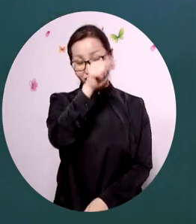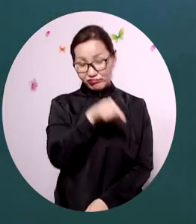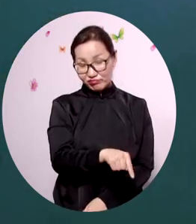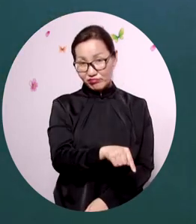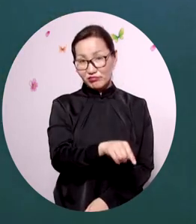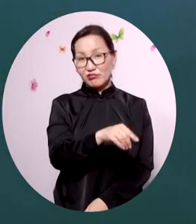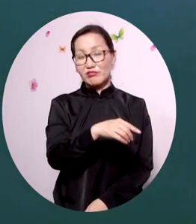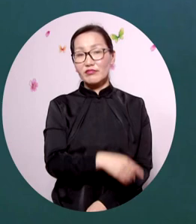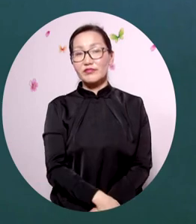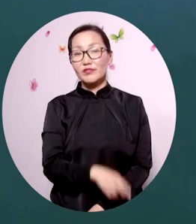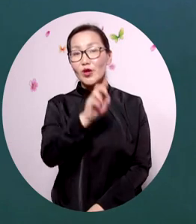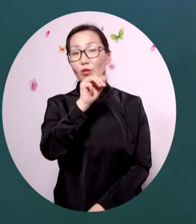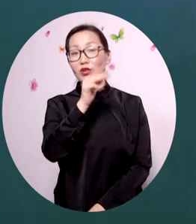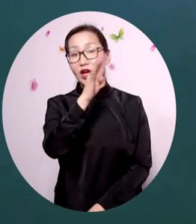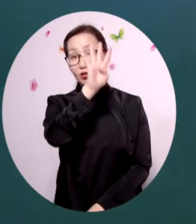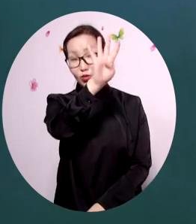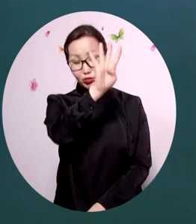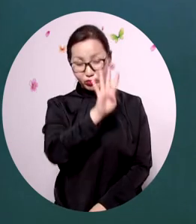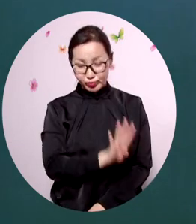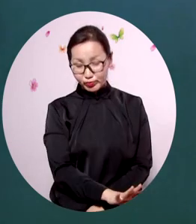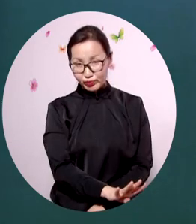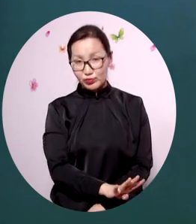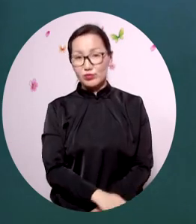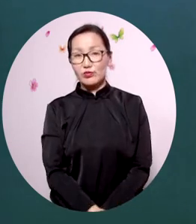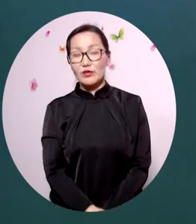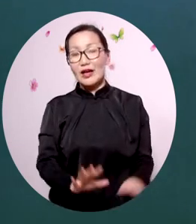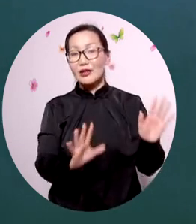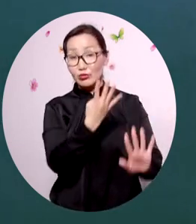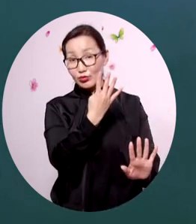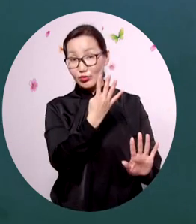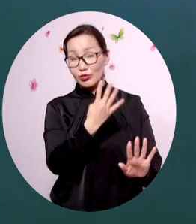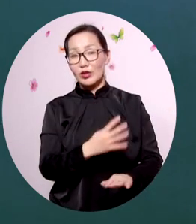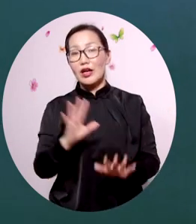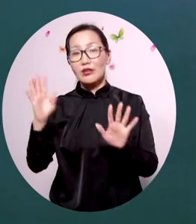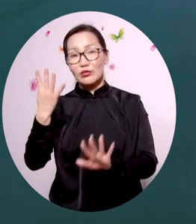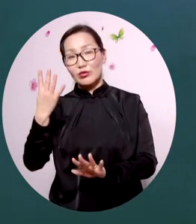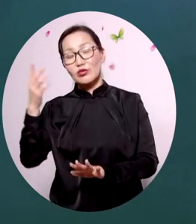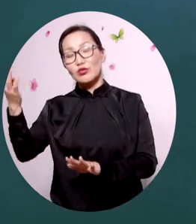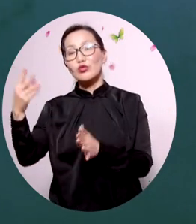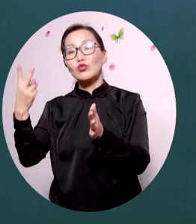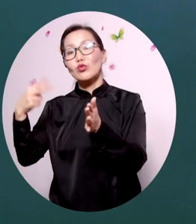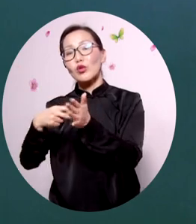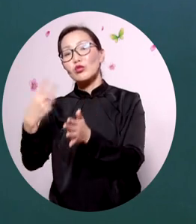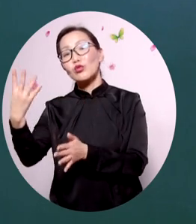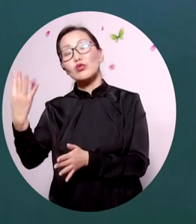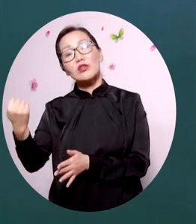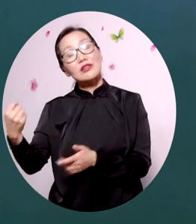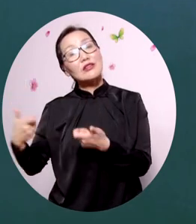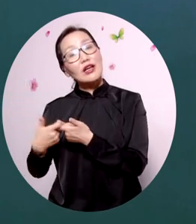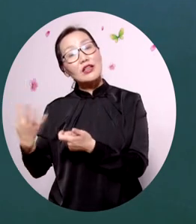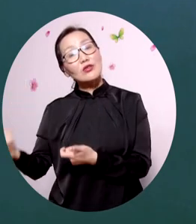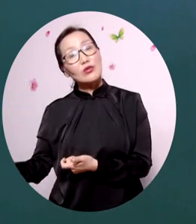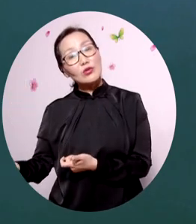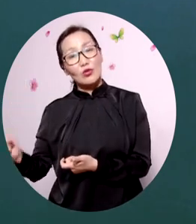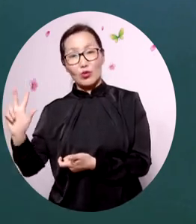бичих ёстой. За дараагийн бутархан хэсгээс 4-ийг болгож ирлээ. 14. 14-ийг 4-т хуваахаар хэд